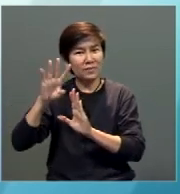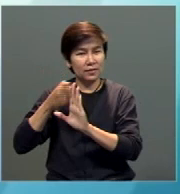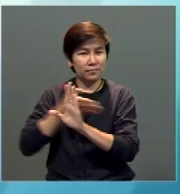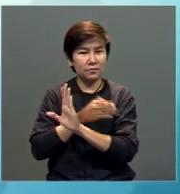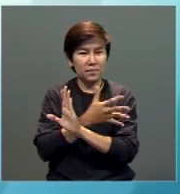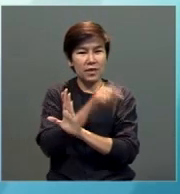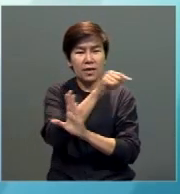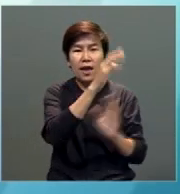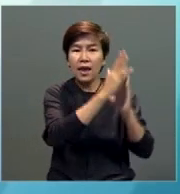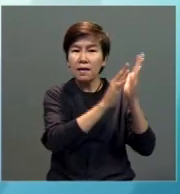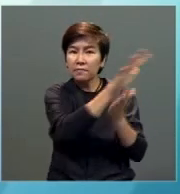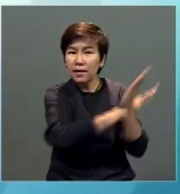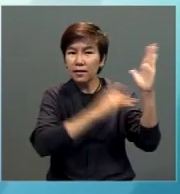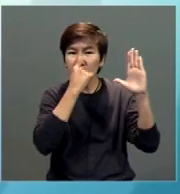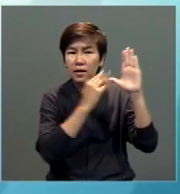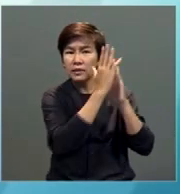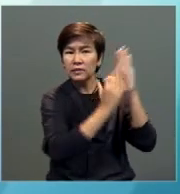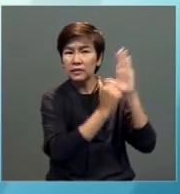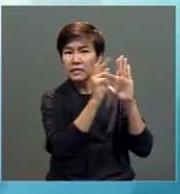จังหวัดข้างล่างเหมือนกันแทนผู้นำด้านซ้ายเนี่ยจะเห็นว่าจะระบายสีแตกต่างกันไปเขียวนี่คือไม่มีเลยนะครับถ้าสีเขียวอ่อนๆลงมาก็คือไม่มีรายงานในช่วง28